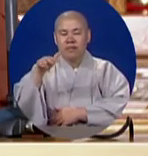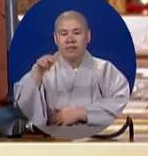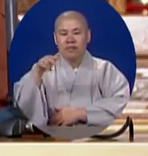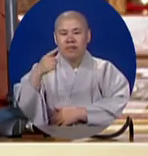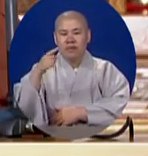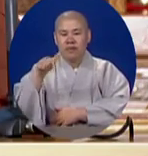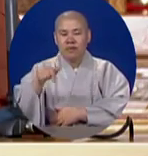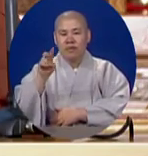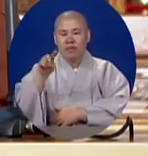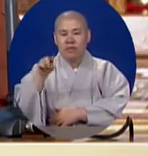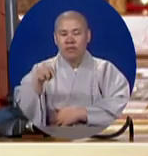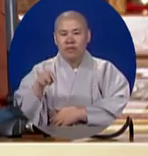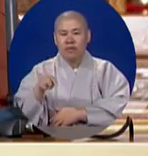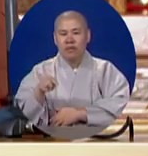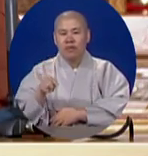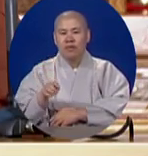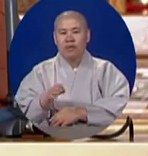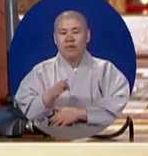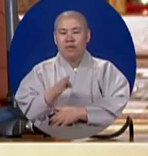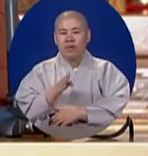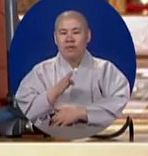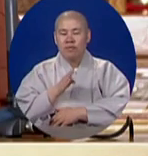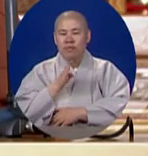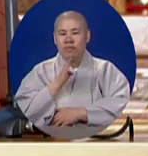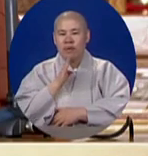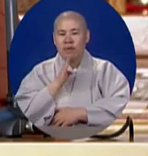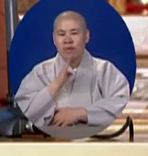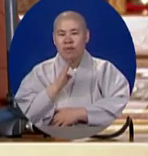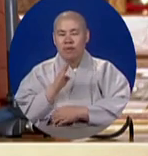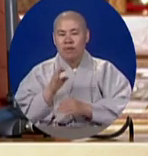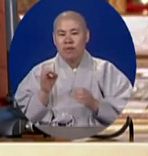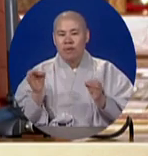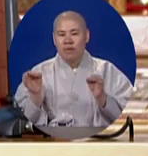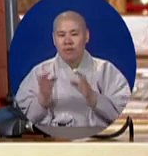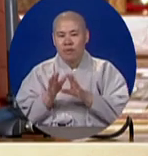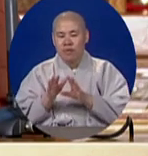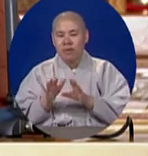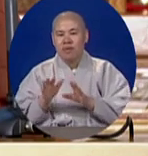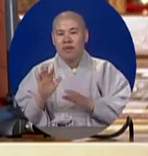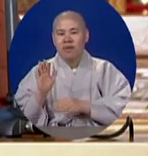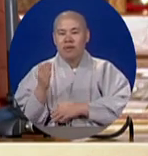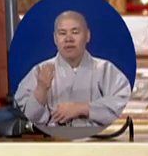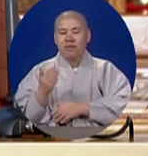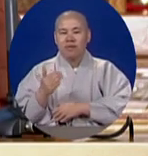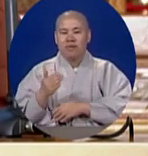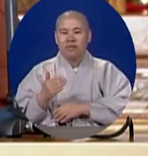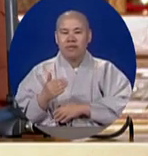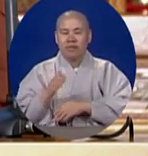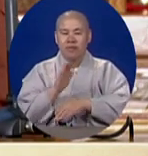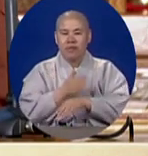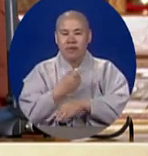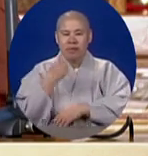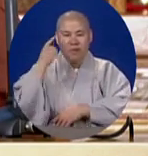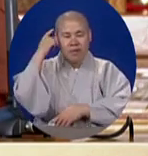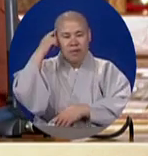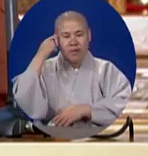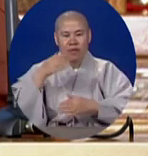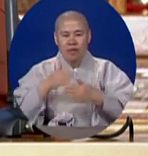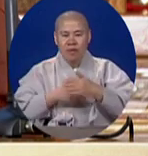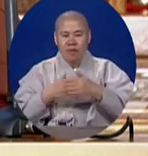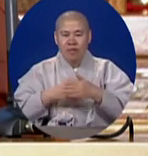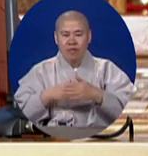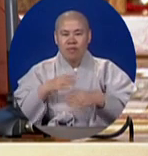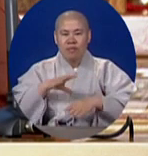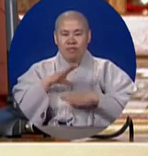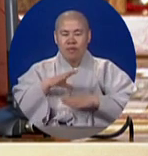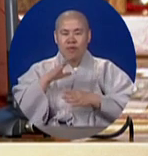없어진다. 예, 곧즉자 없을 무자. 이 망상 두려워하지 말아요. 아, 이 망상이